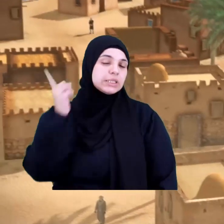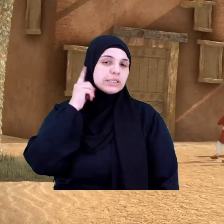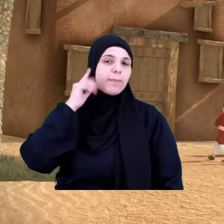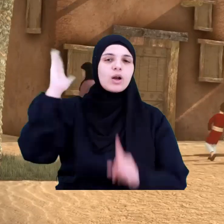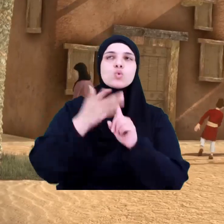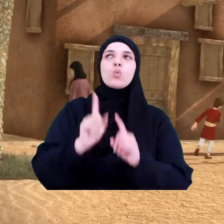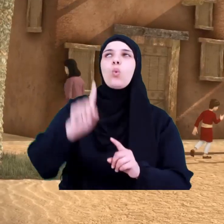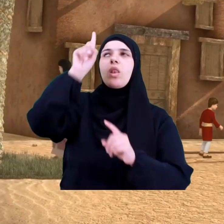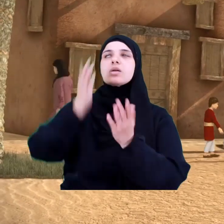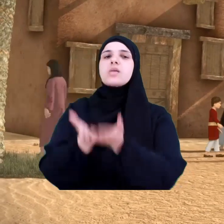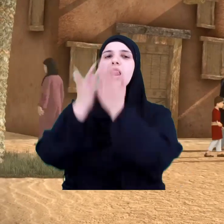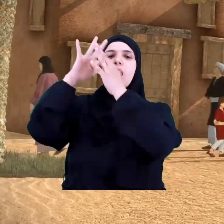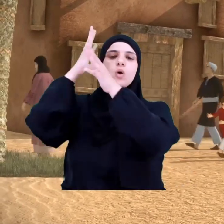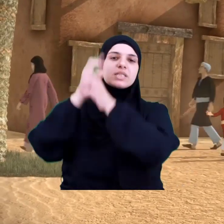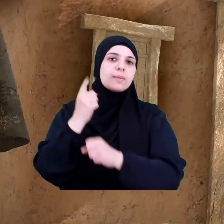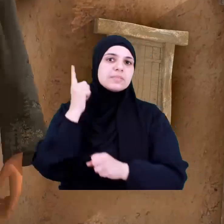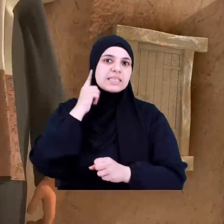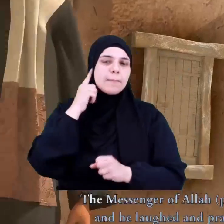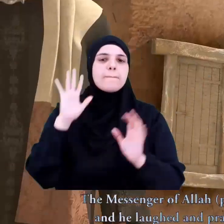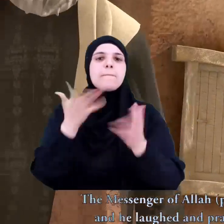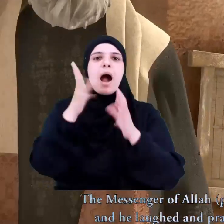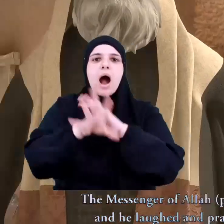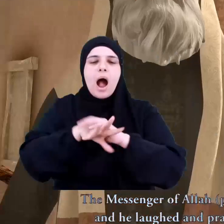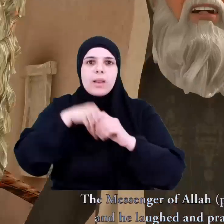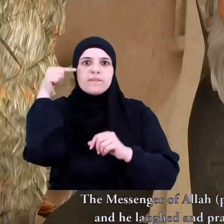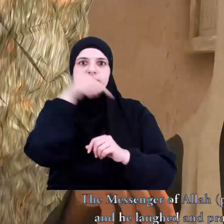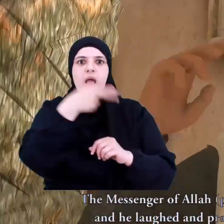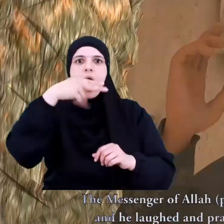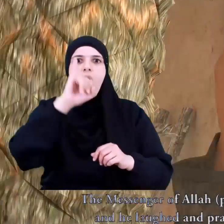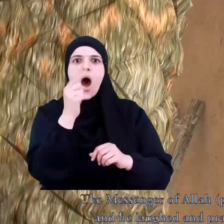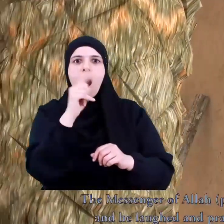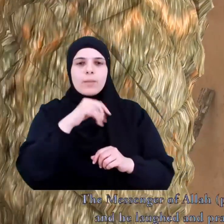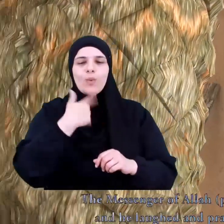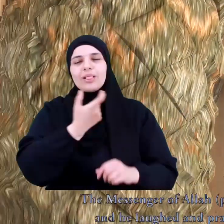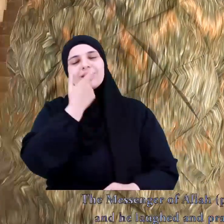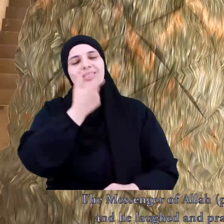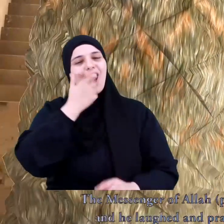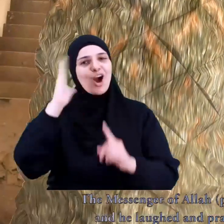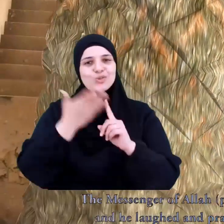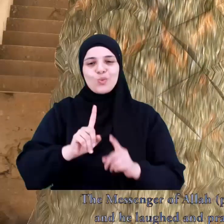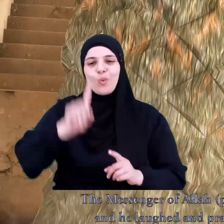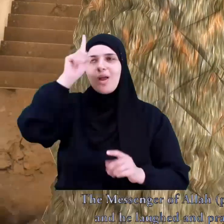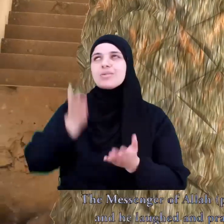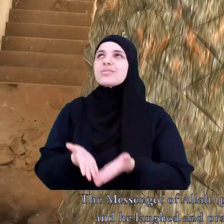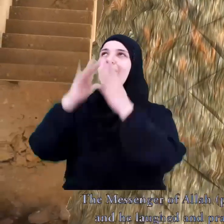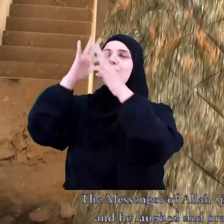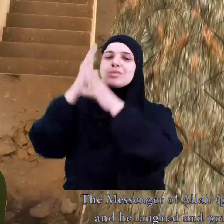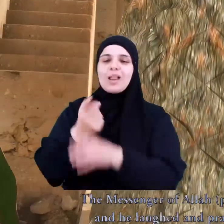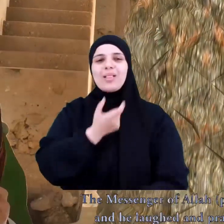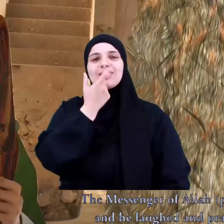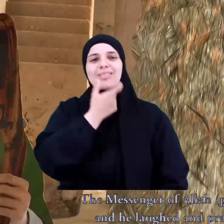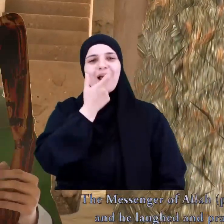وسمع رسول الله صلى الله عليه وسلم ما حدث لعمرو، وضحك رسول الله صلى الله